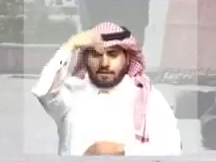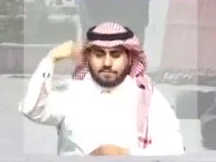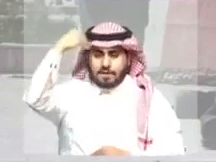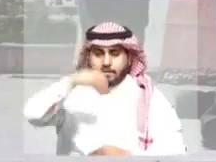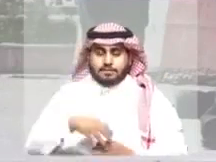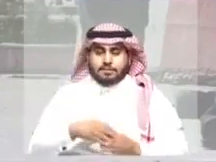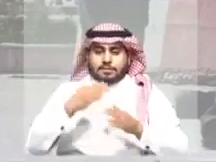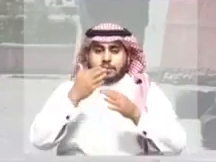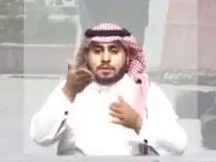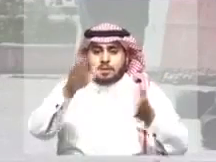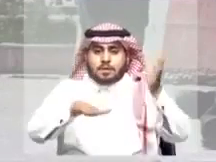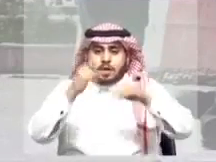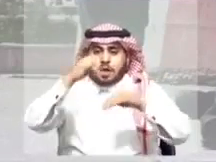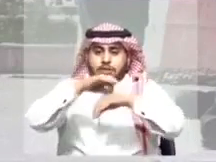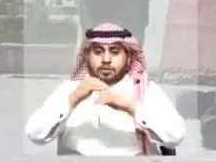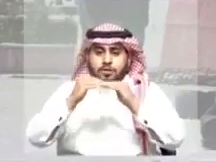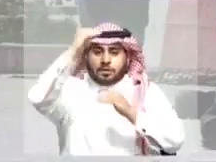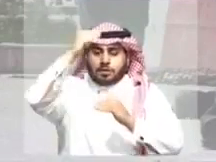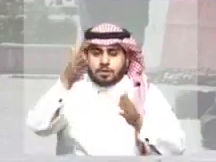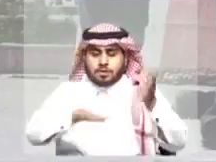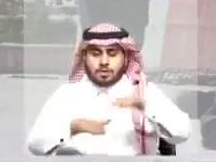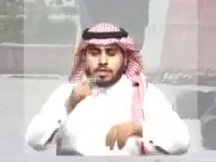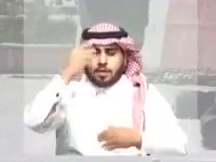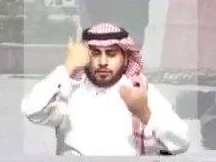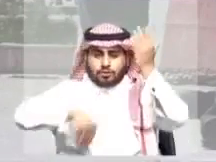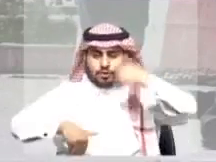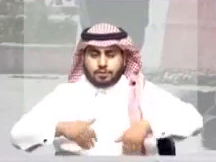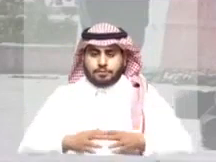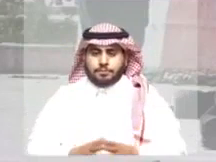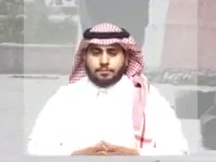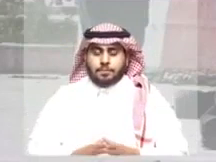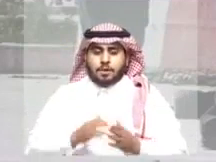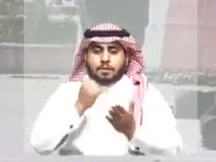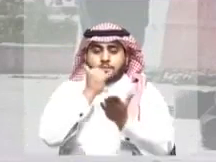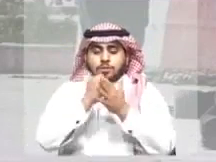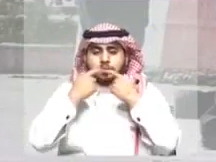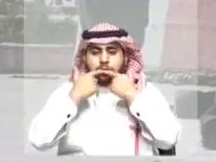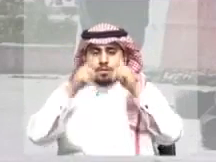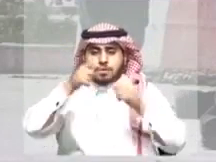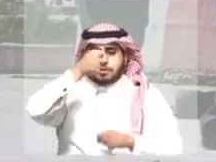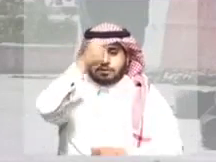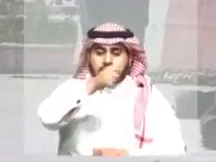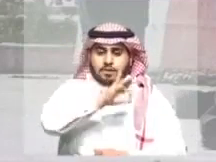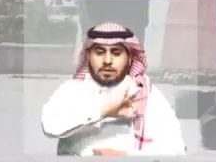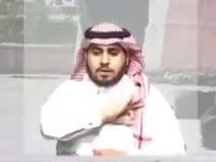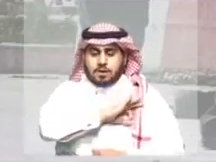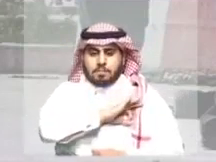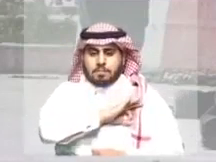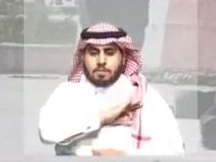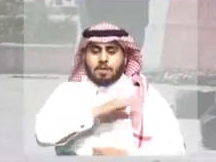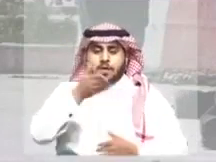كابول مخلفا عشرات القتلى والجرحى. وقدم المصدر العزاء والمواساة لذوي